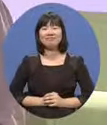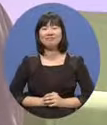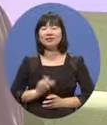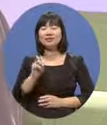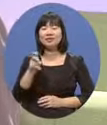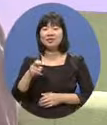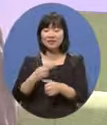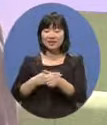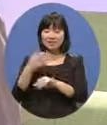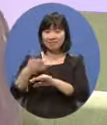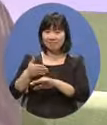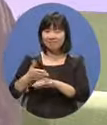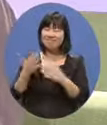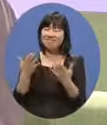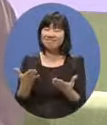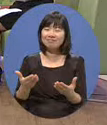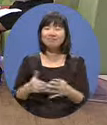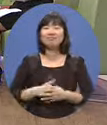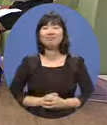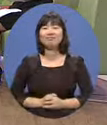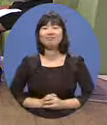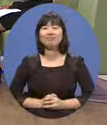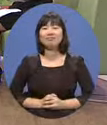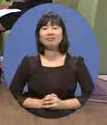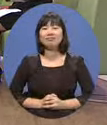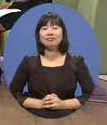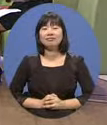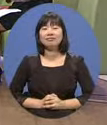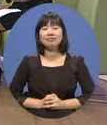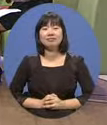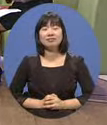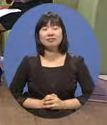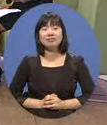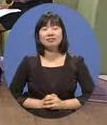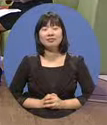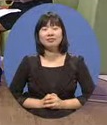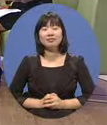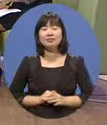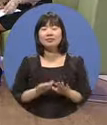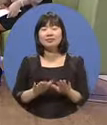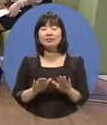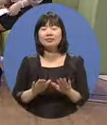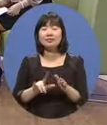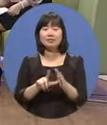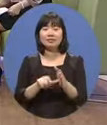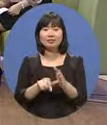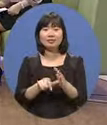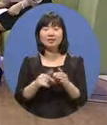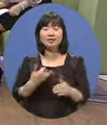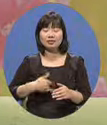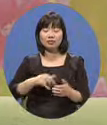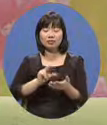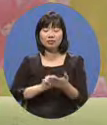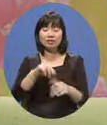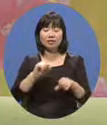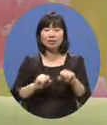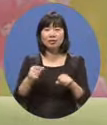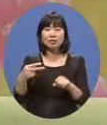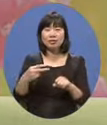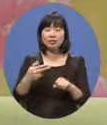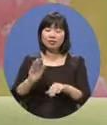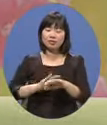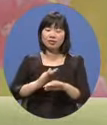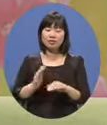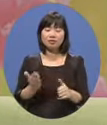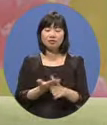엄성 선생님 고맙습니다. 네, 매주 목요일 이 시간에는요, 아이의 문제 행동들, 또